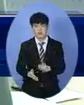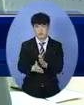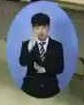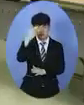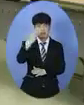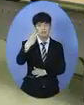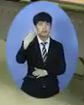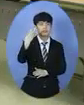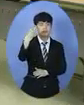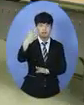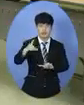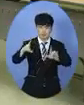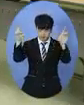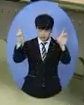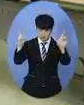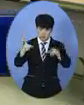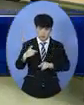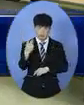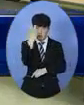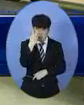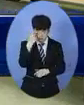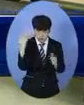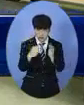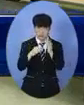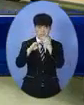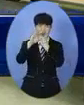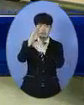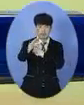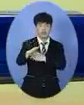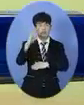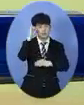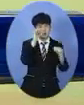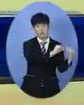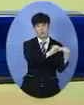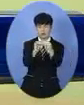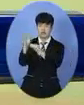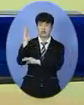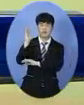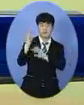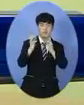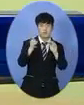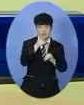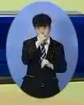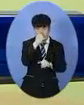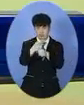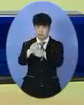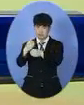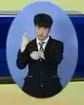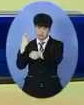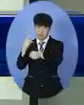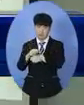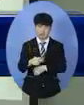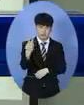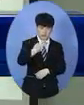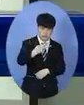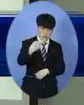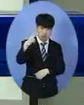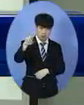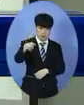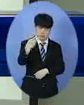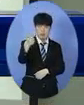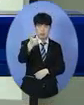됐습니다. 시는 2014년 직장 맘들의 고충을 조사하고 공감 토크를 진행한 데 이어 지난해 관내